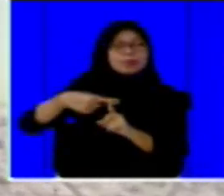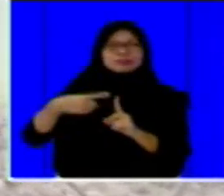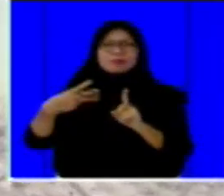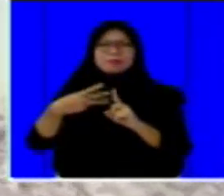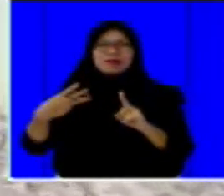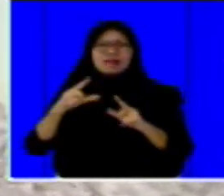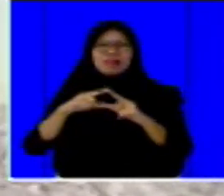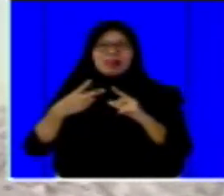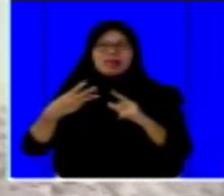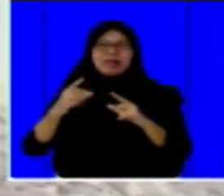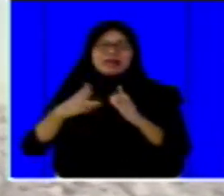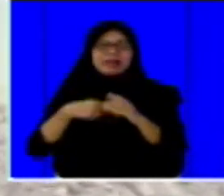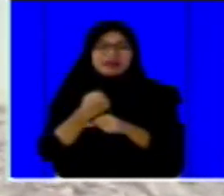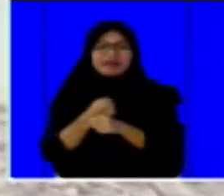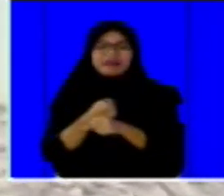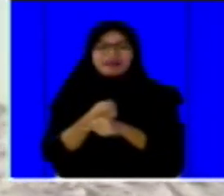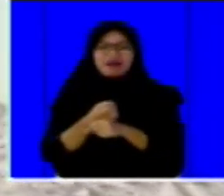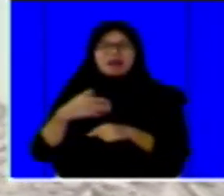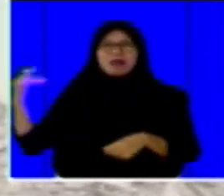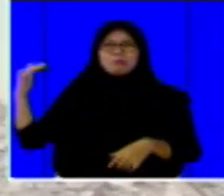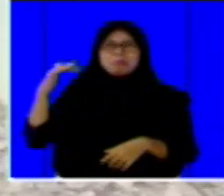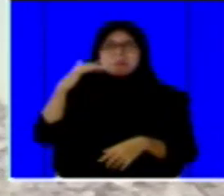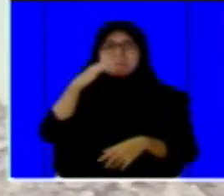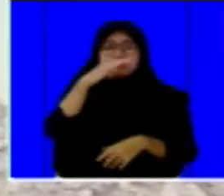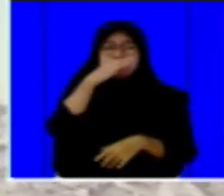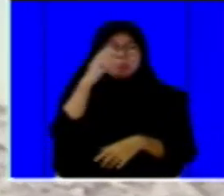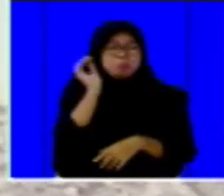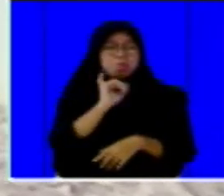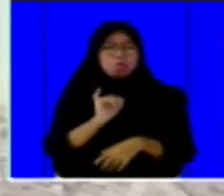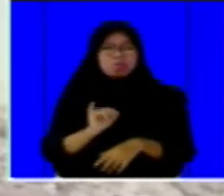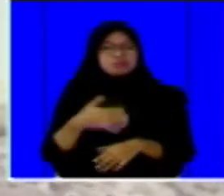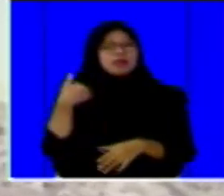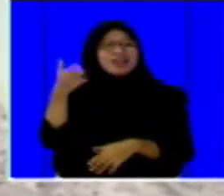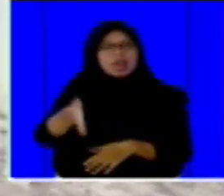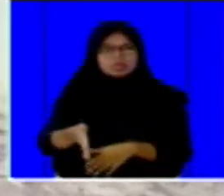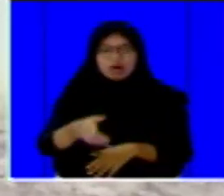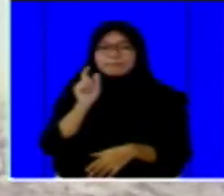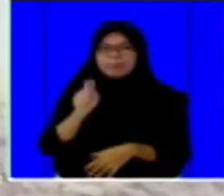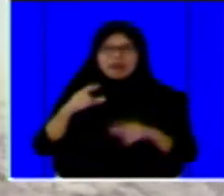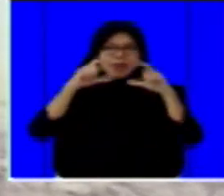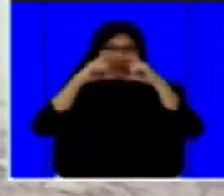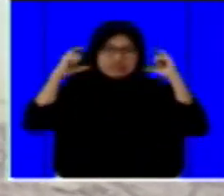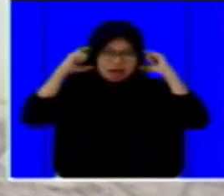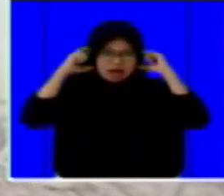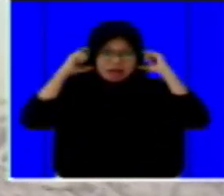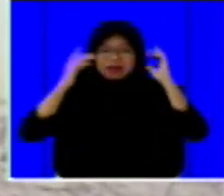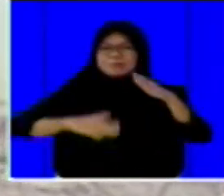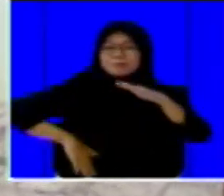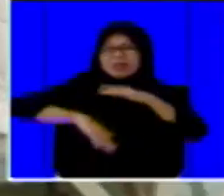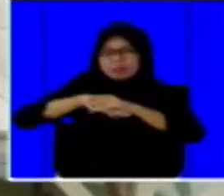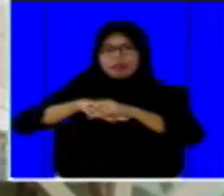bau menyengat. Jadi kalau ada pengunjung yang datang ke sini, dianjurkan memakai masker dan maksimal hanya 15 menit aja.